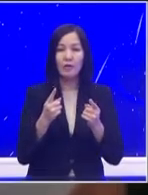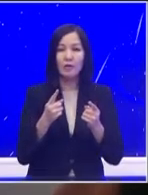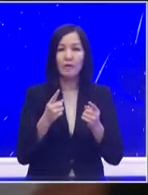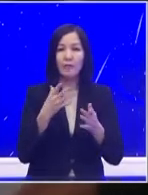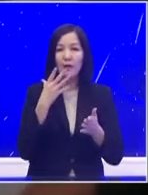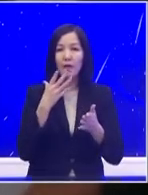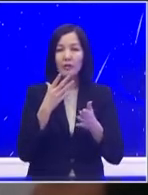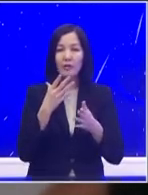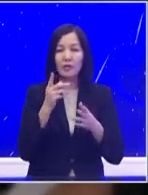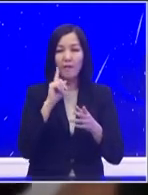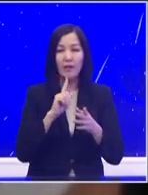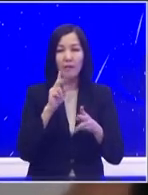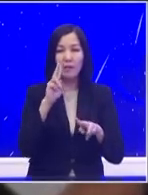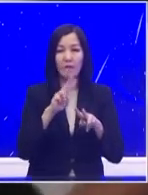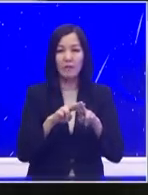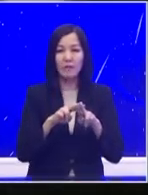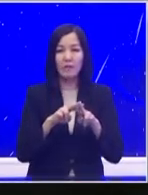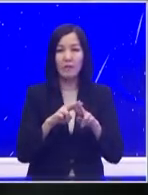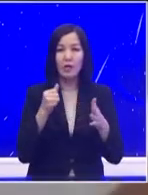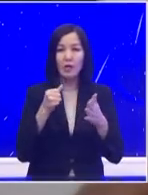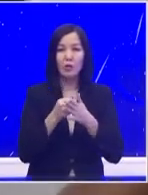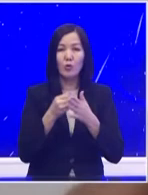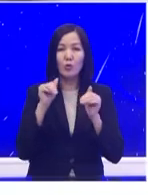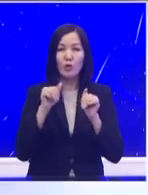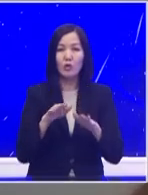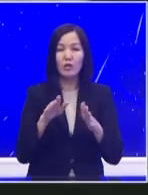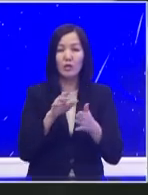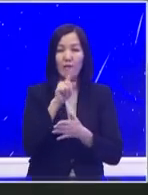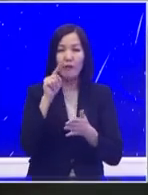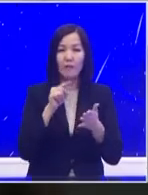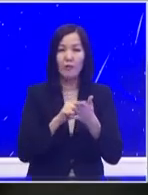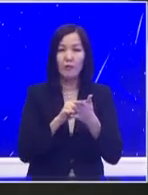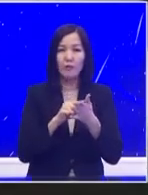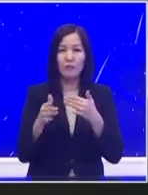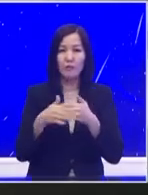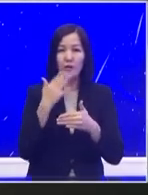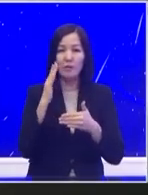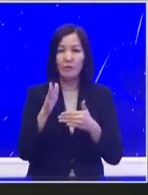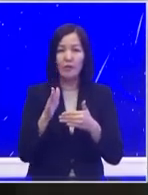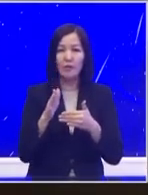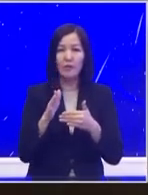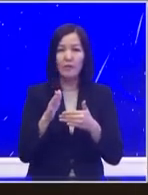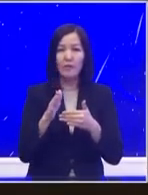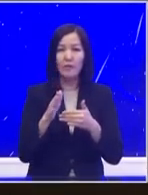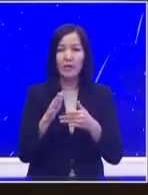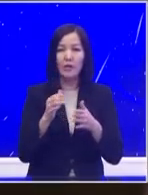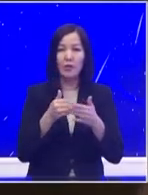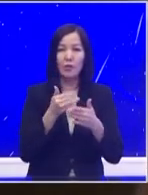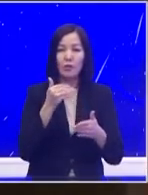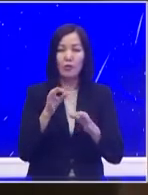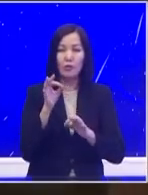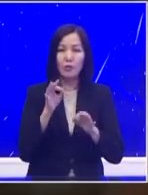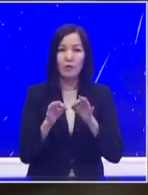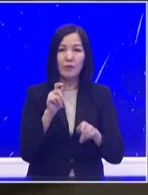водворен в изолятор временного содержания до решения вопроса о применении к нему меры пресечения. На период досудебного